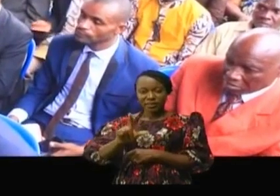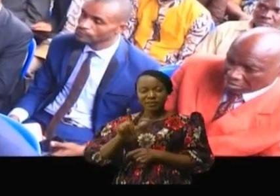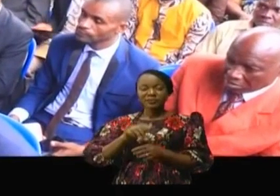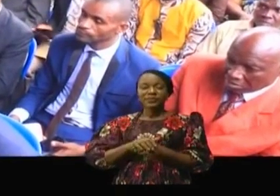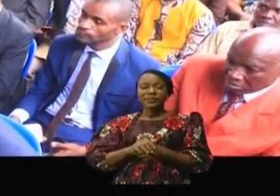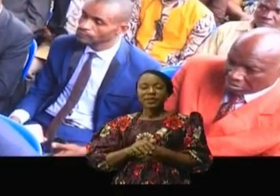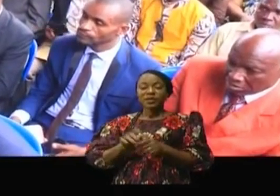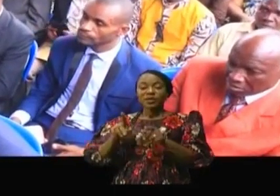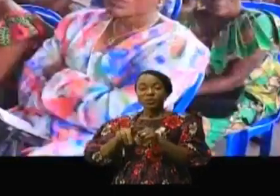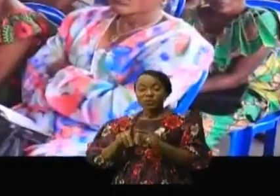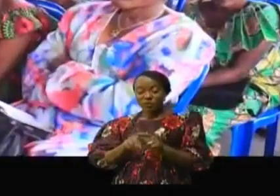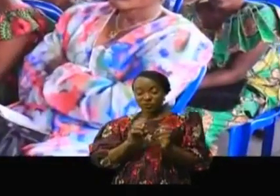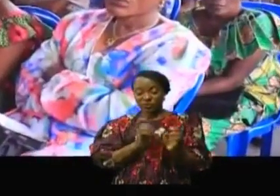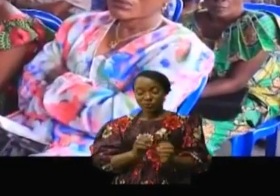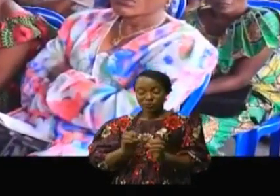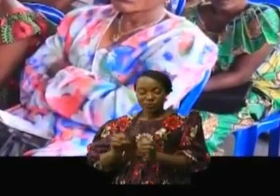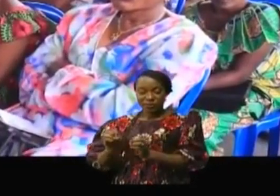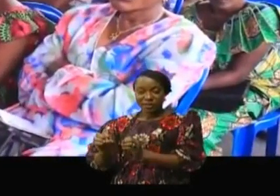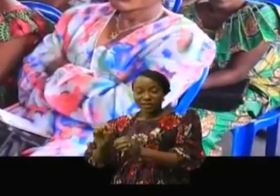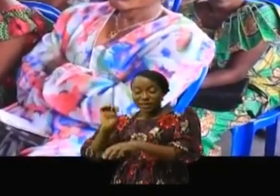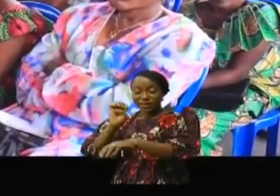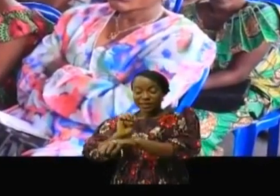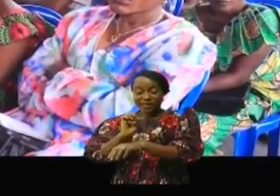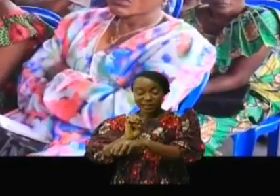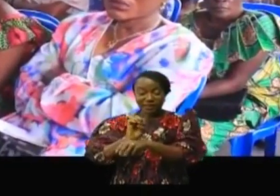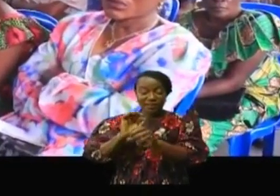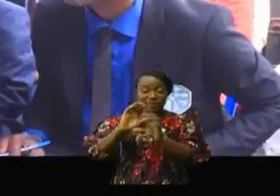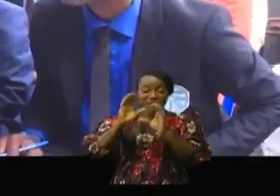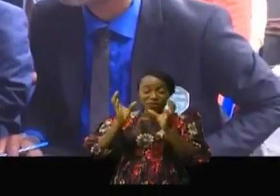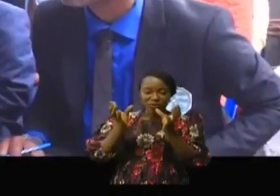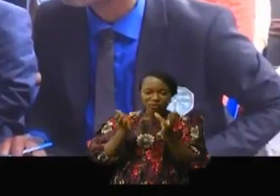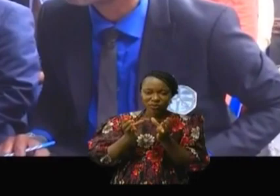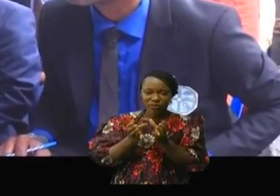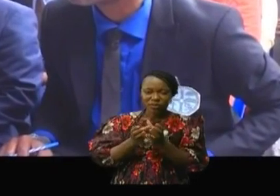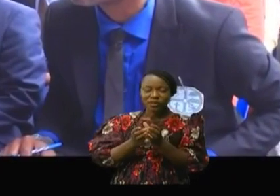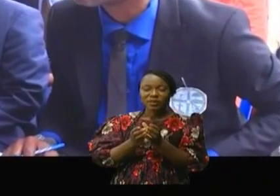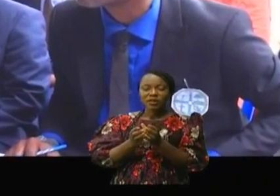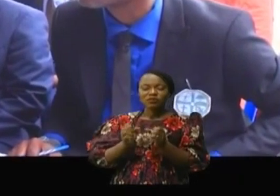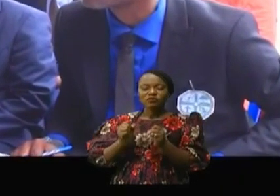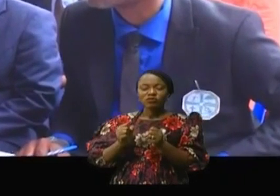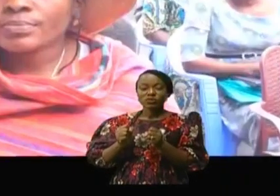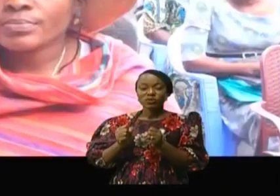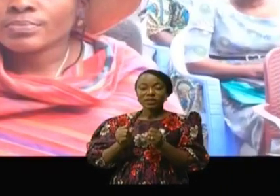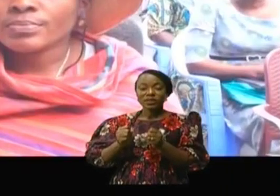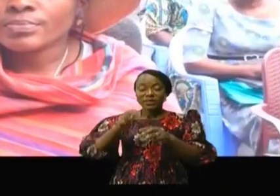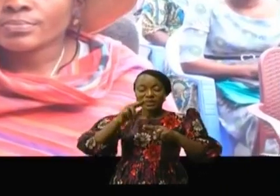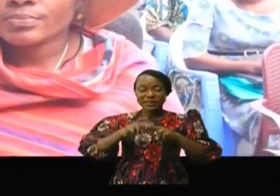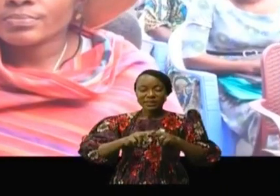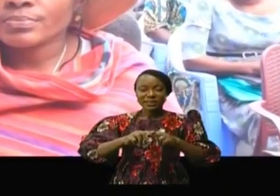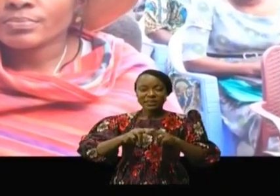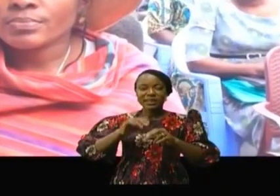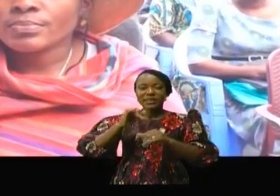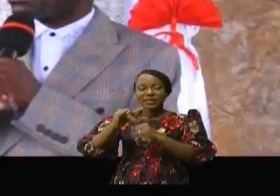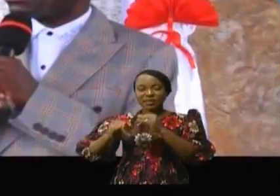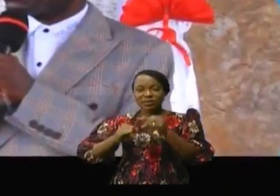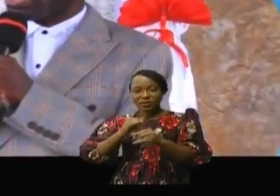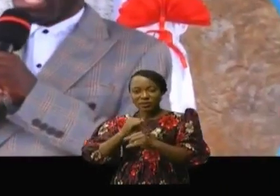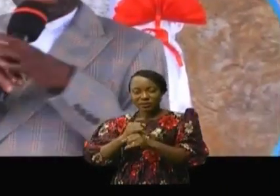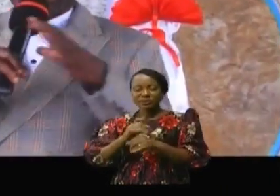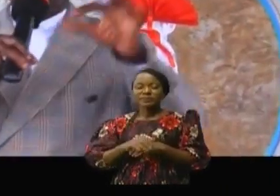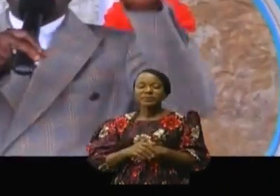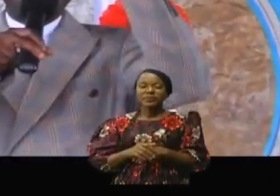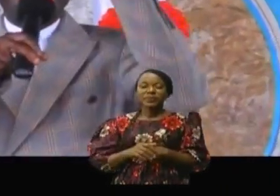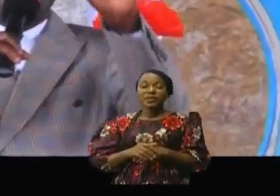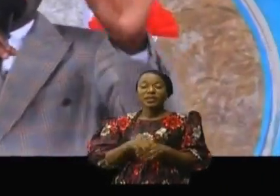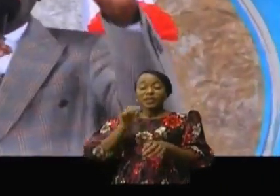cellules qu'organise l'église de la congrégation forte d'assises internationale CFAI de l'apôtre Tamboulkot.